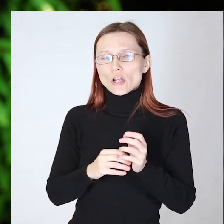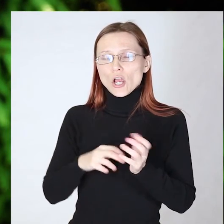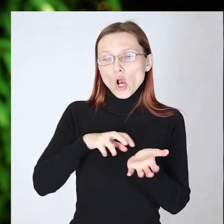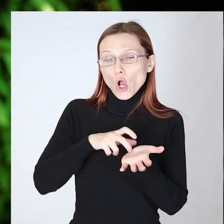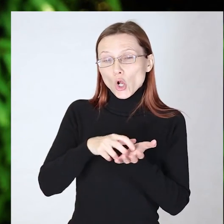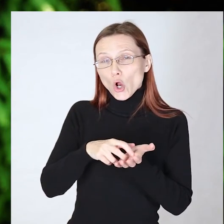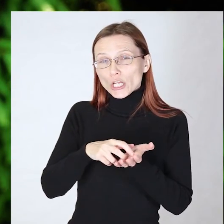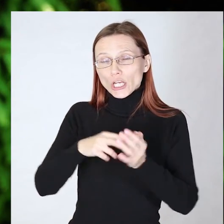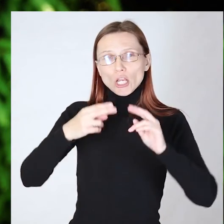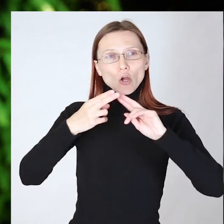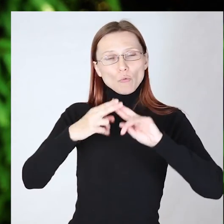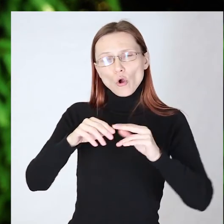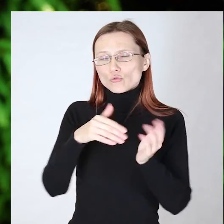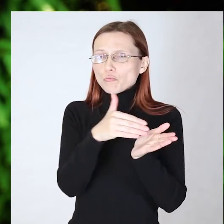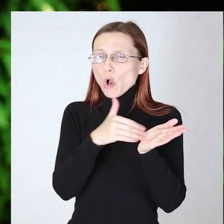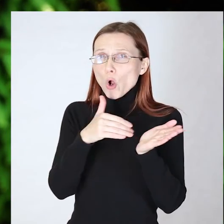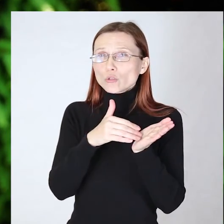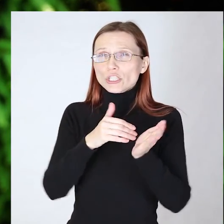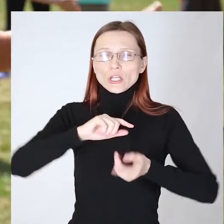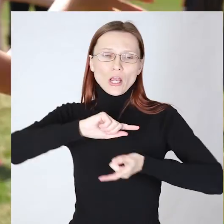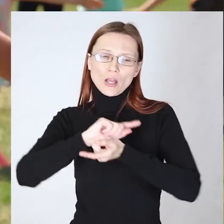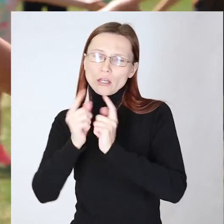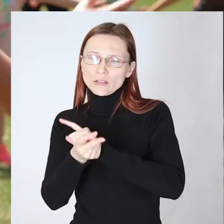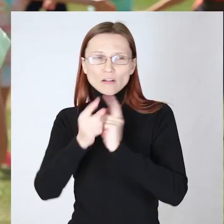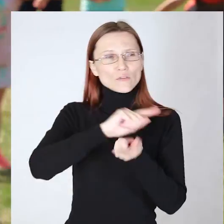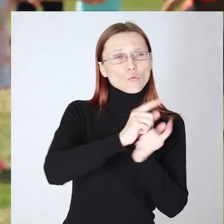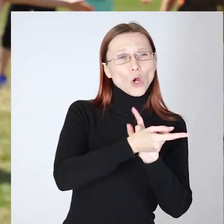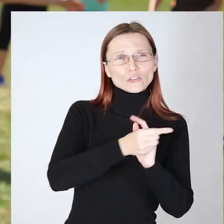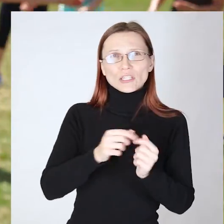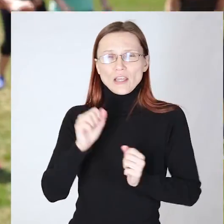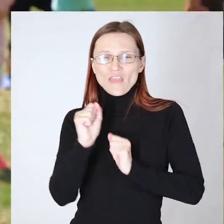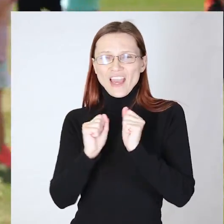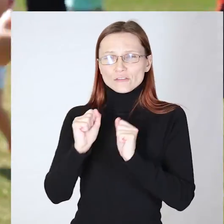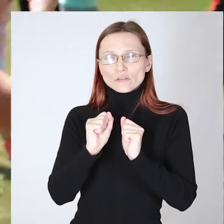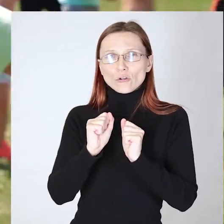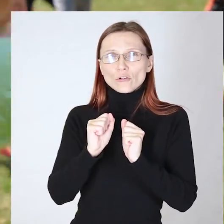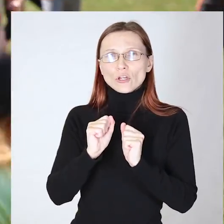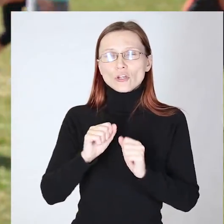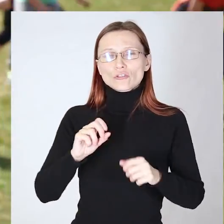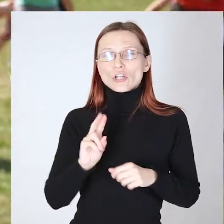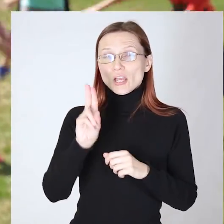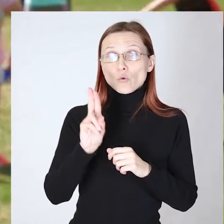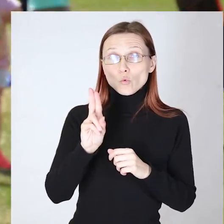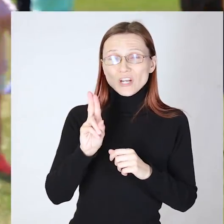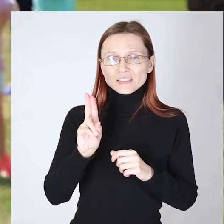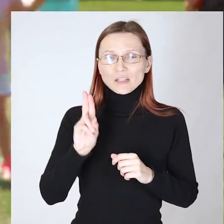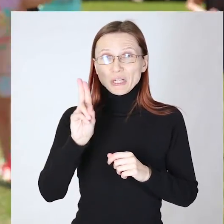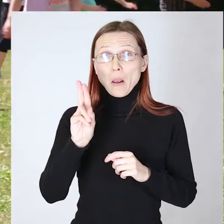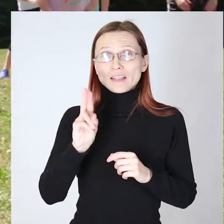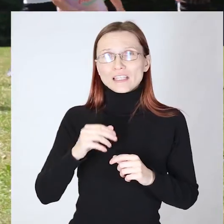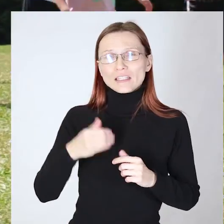aplikovať v akomkoľvek tanci. Takže účastník vzdelávania,